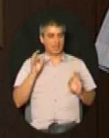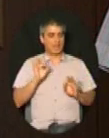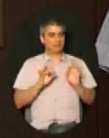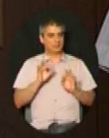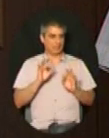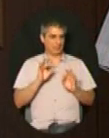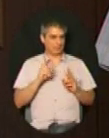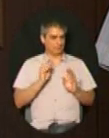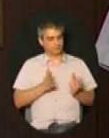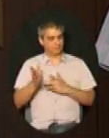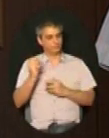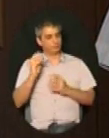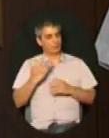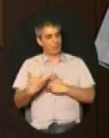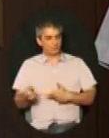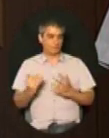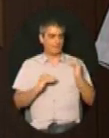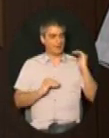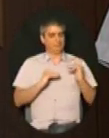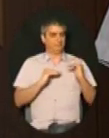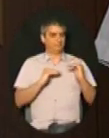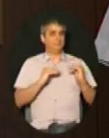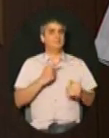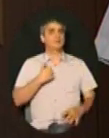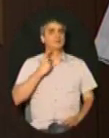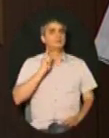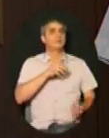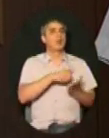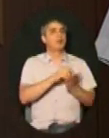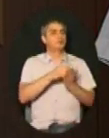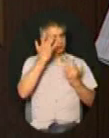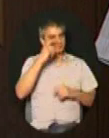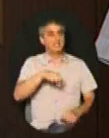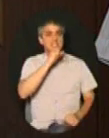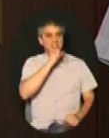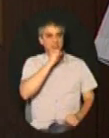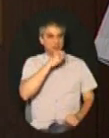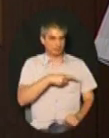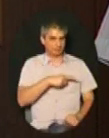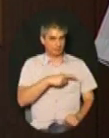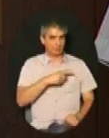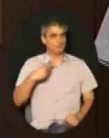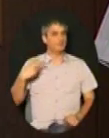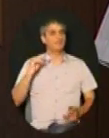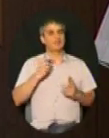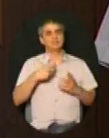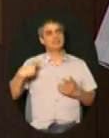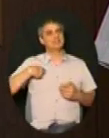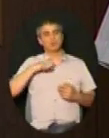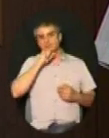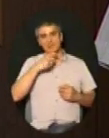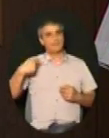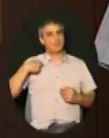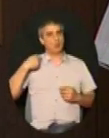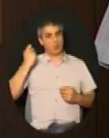לטובת החלשים יותר, זה יצמצם פערים. אנחנו צריכים להמשיך לדאוג לגמלאים ולקשישים, צריכים להגדיל את קצבאות הזקנה של ביטוח